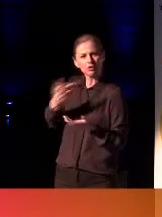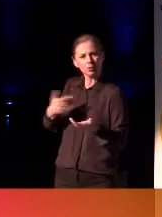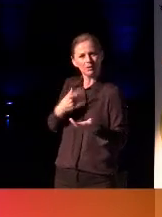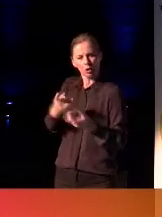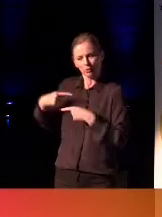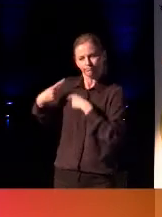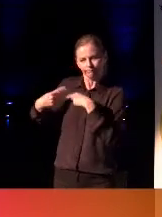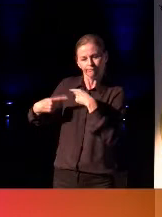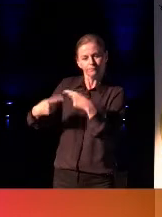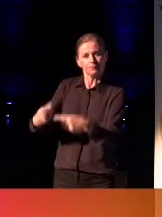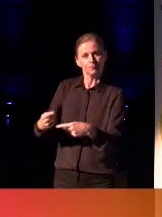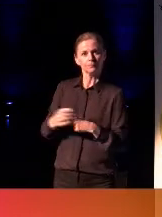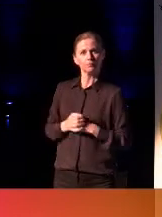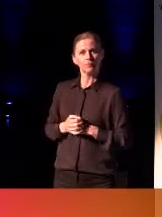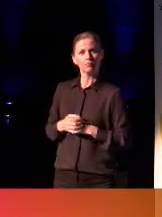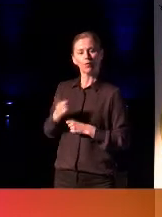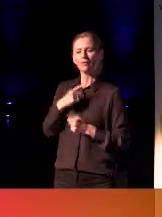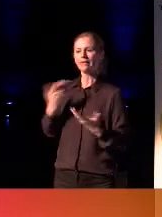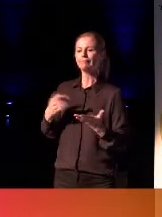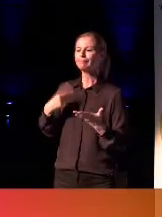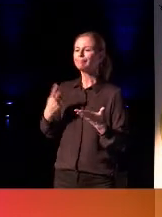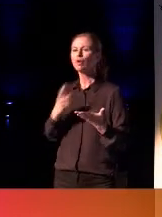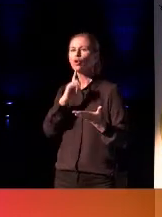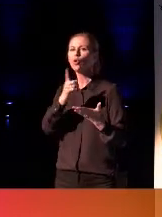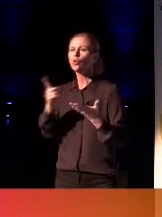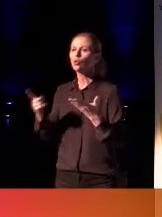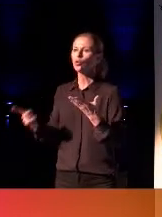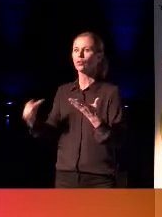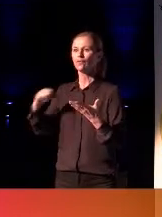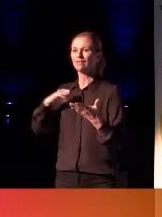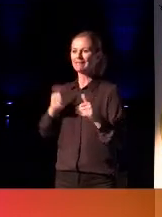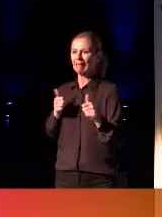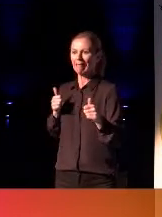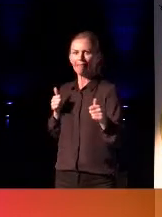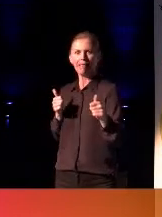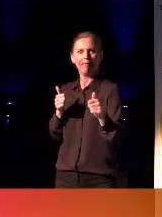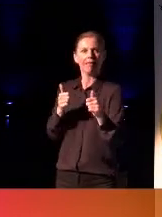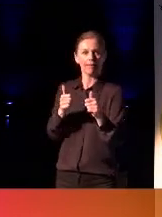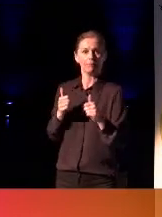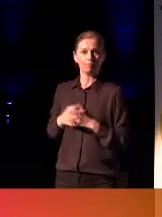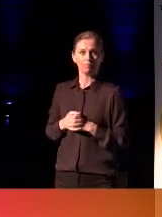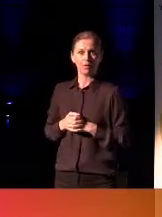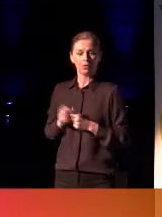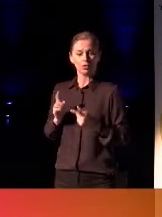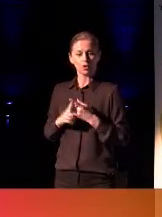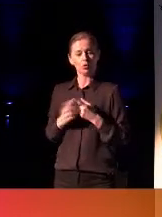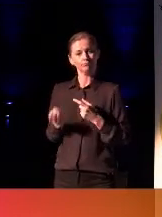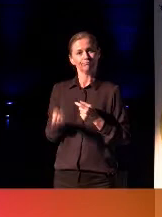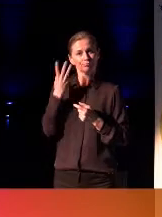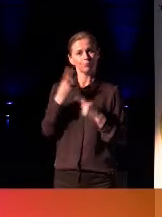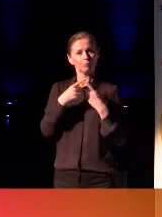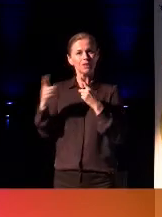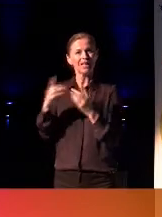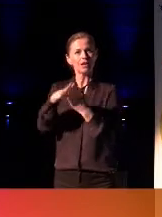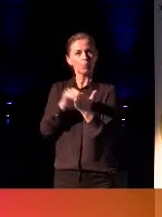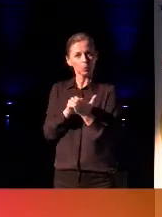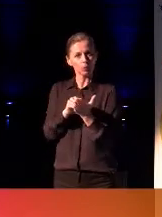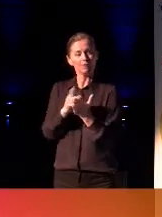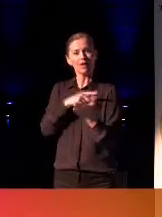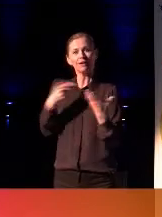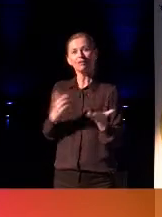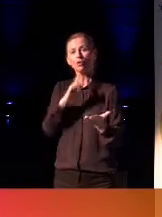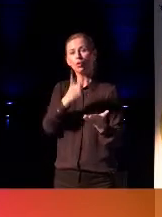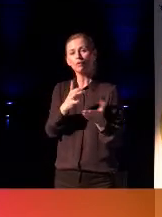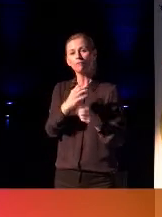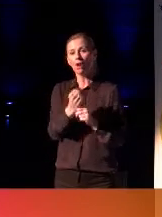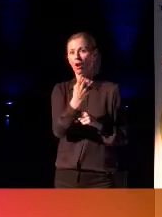de gjør underveis. Og så gir vi de råd tilbake til de som på en måte ikke har kommet like langt. Så her ser dere ulike rapporter. Vi har gitt råd om å gå